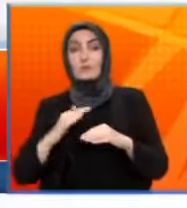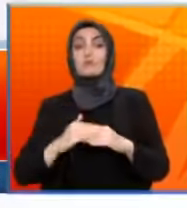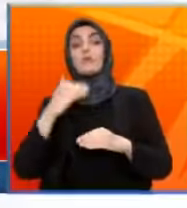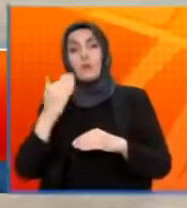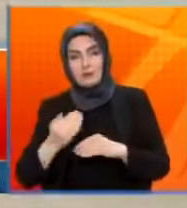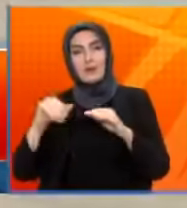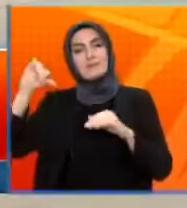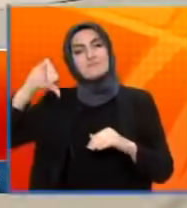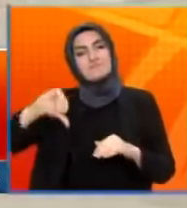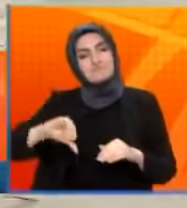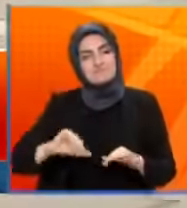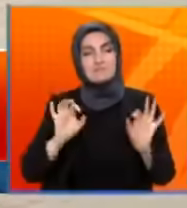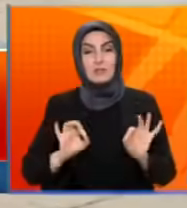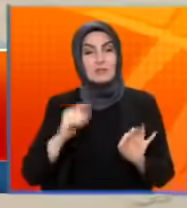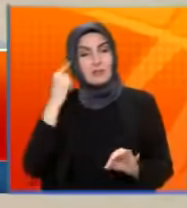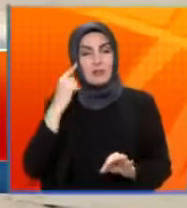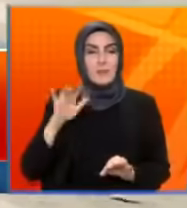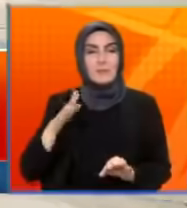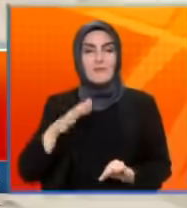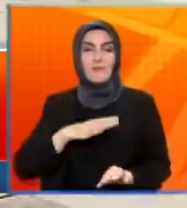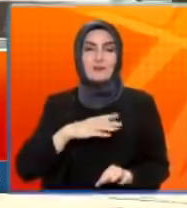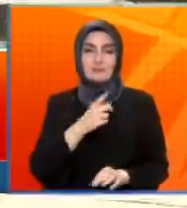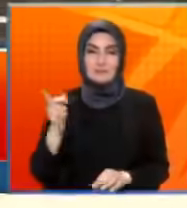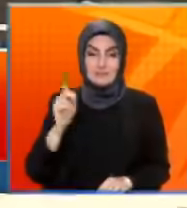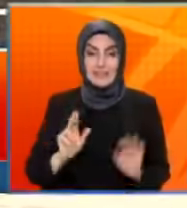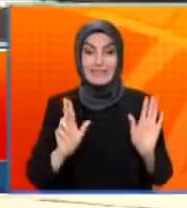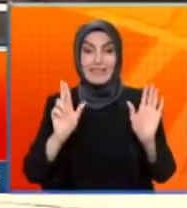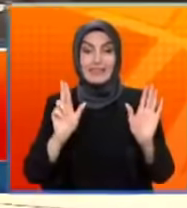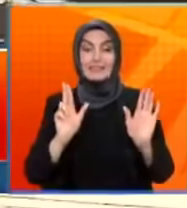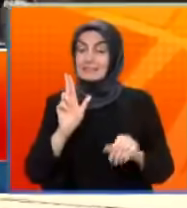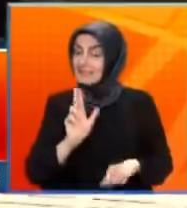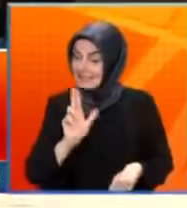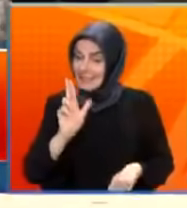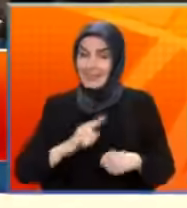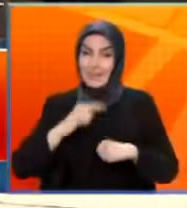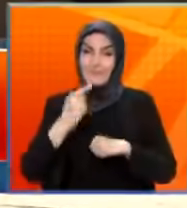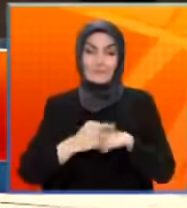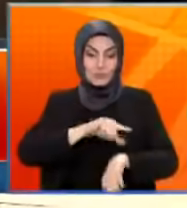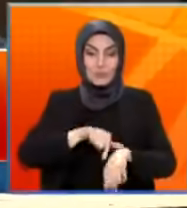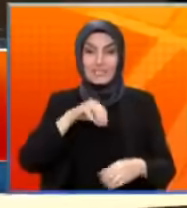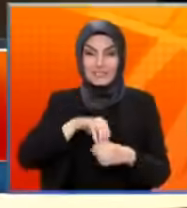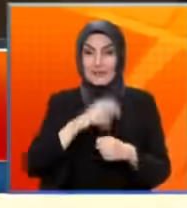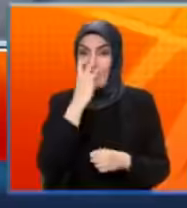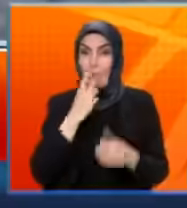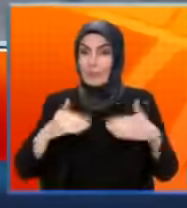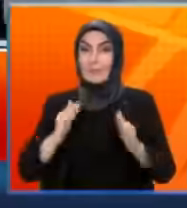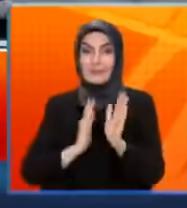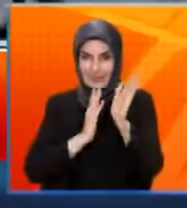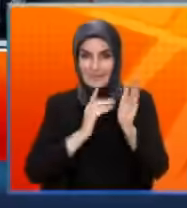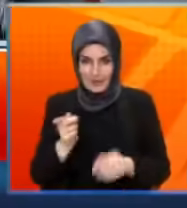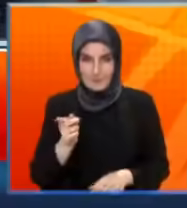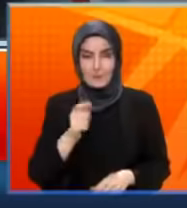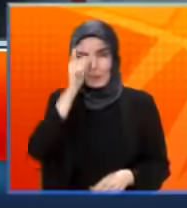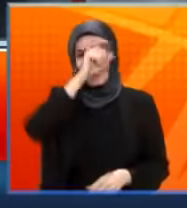başlayacağı tahmin ediliyor İşte bu kritik 7 haftalık süreçte tedbirler devam ettirilebilir s Türkiye çifte bayram yapabilir